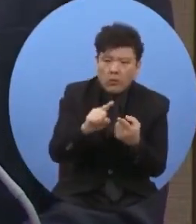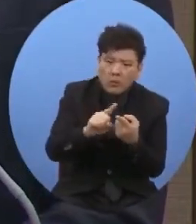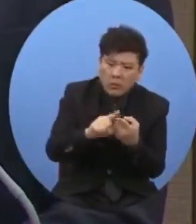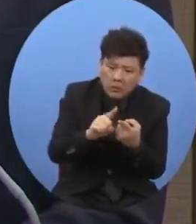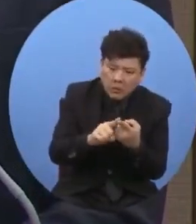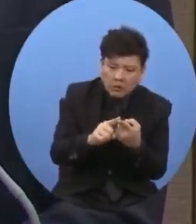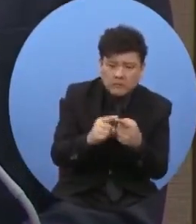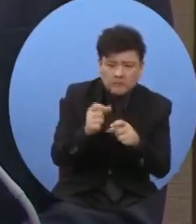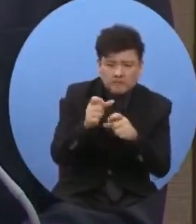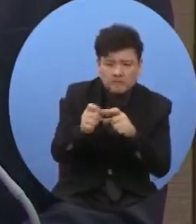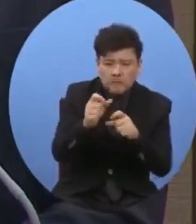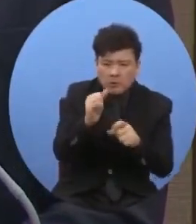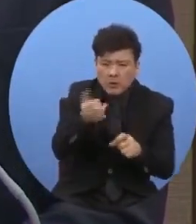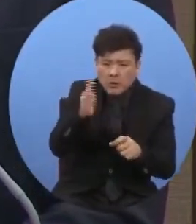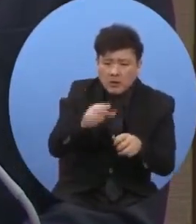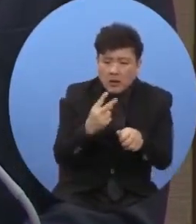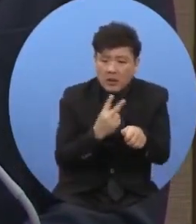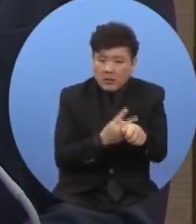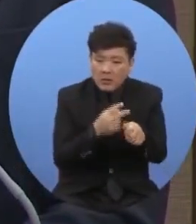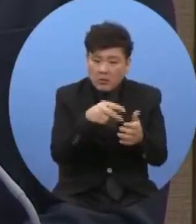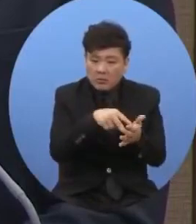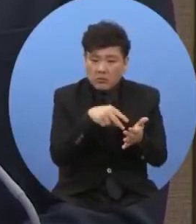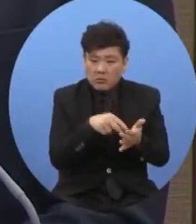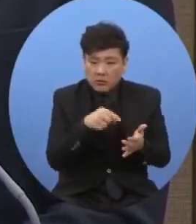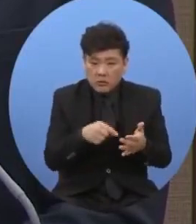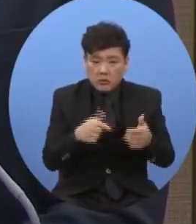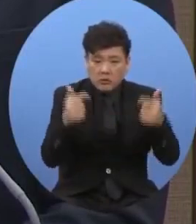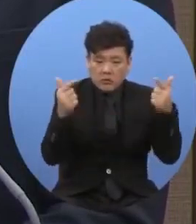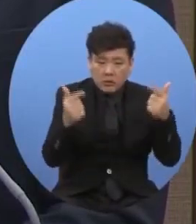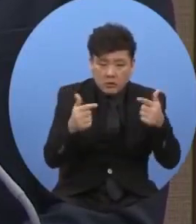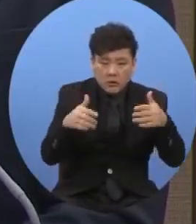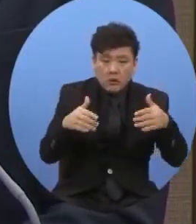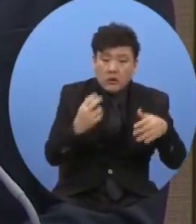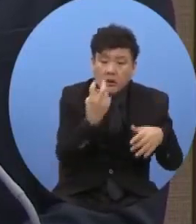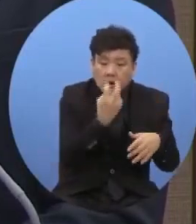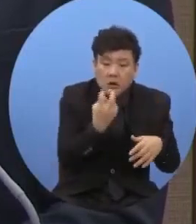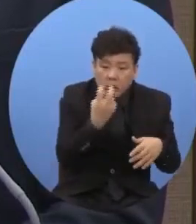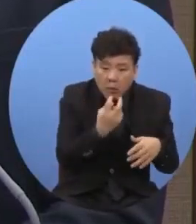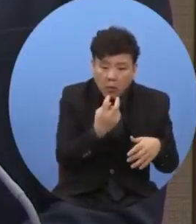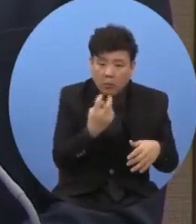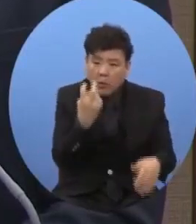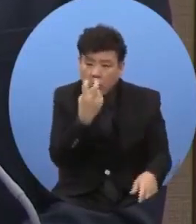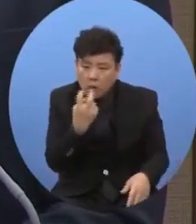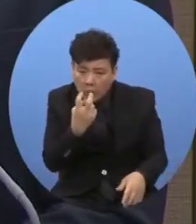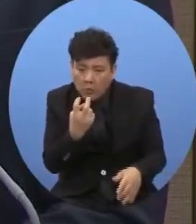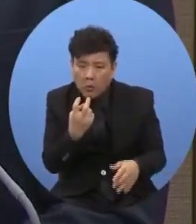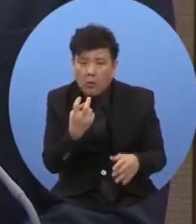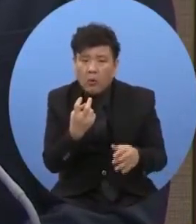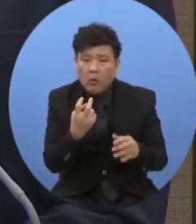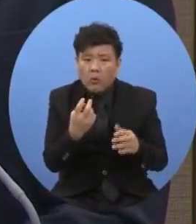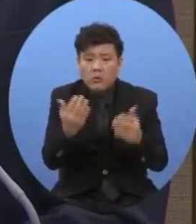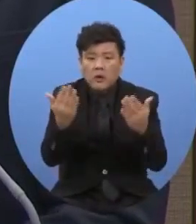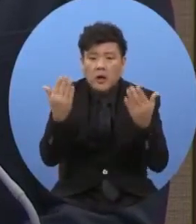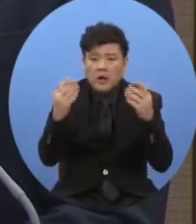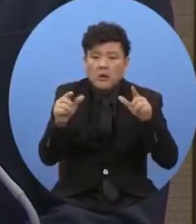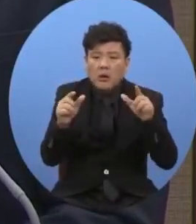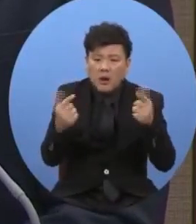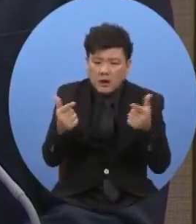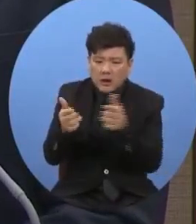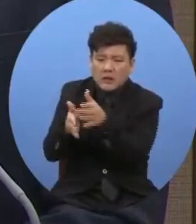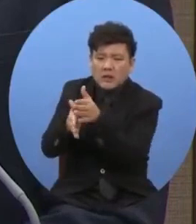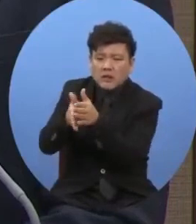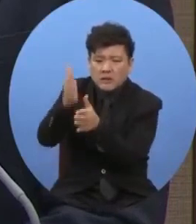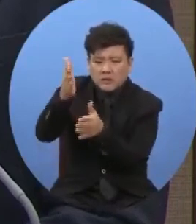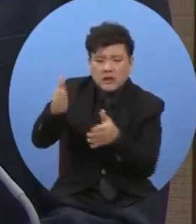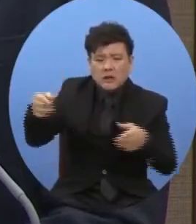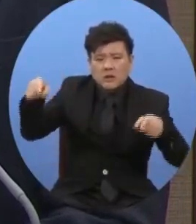있는데요. 이제 선생님들은 지금 늘봄 여기다 이제 돌봄은 학교가 아닌 지자체로 하자는